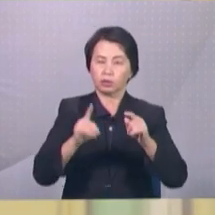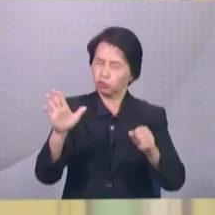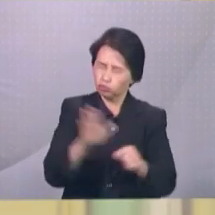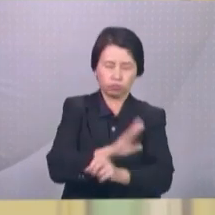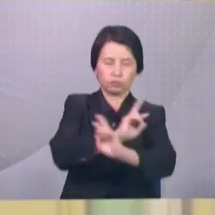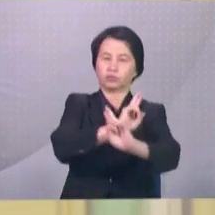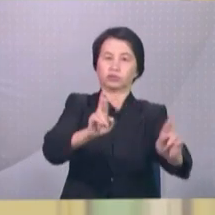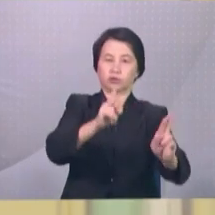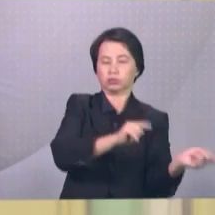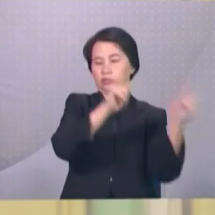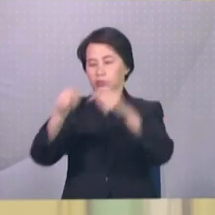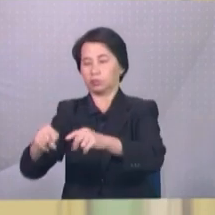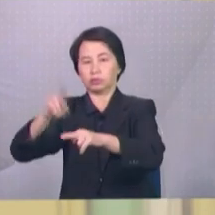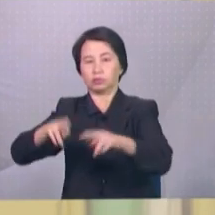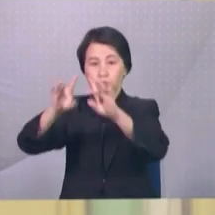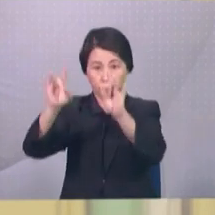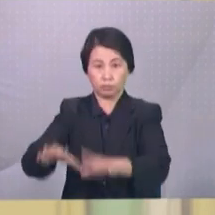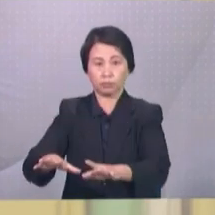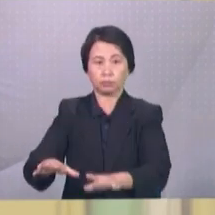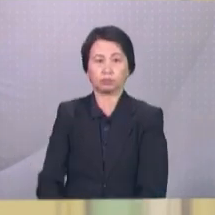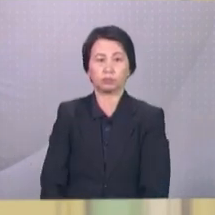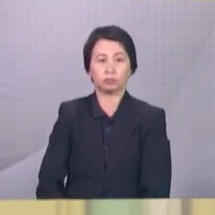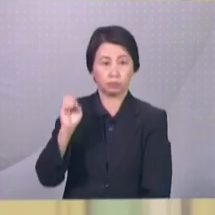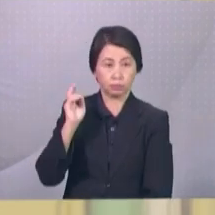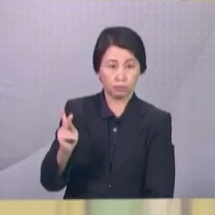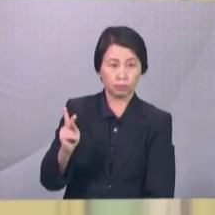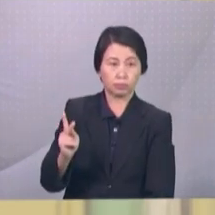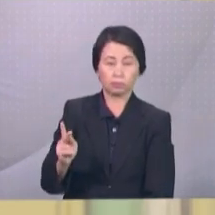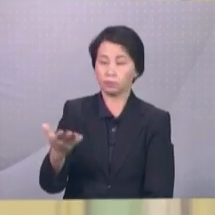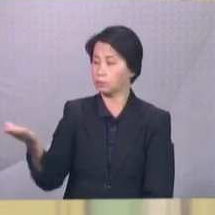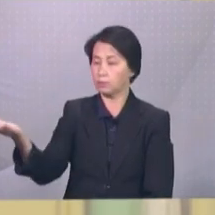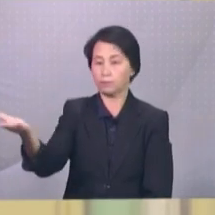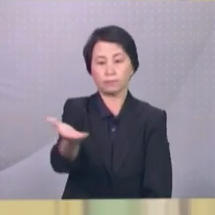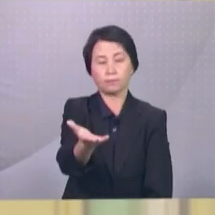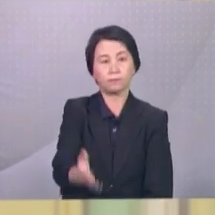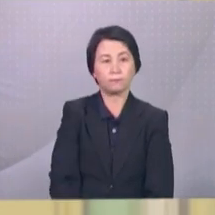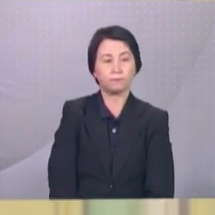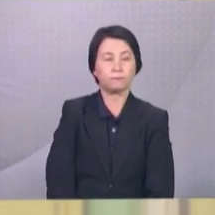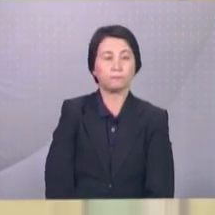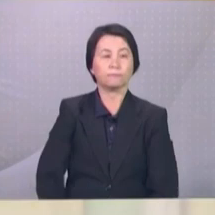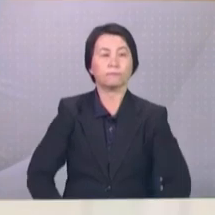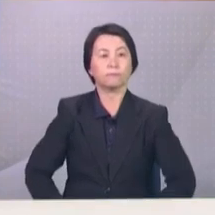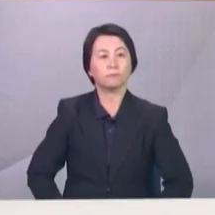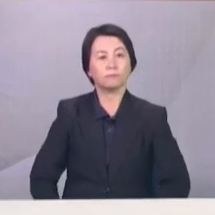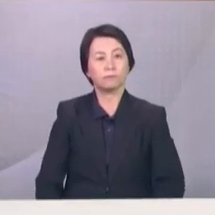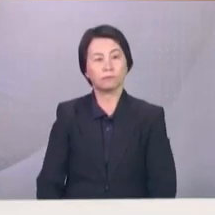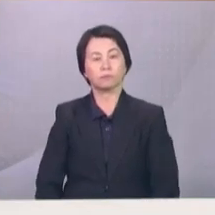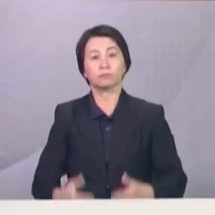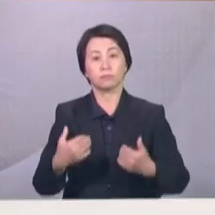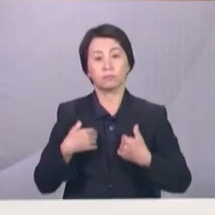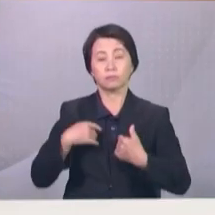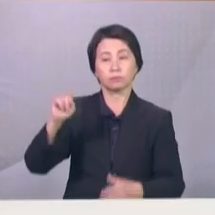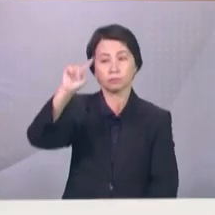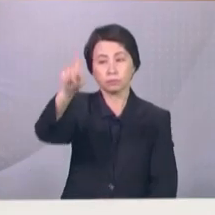bersedia sebelum menduduki sebarang peperiksaan. Okey, ada lagi? Ya, silakan. Itu soalan tanya bagi saya. So, ada yang